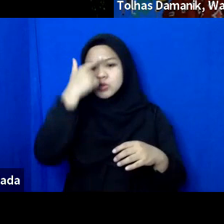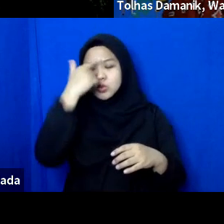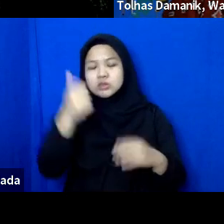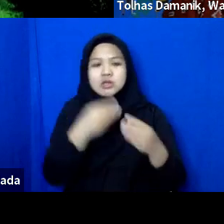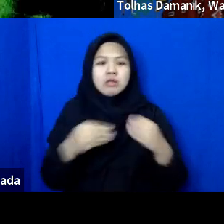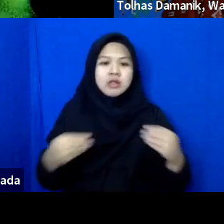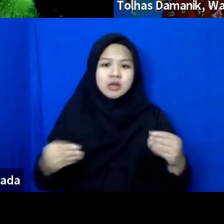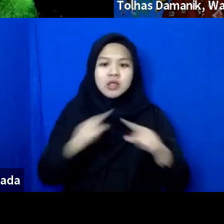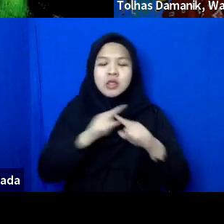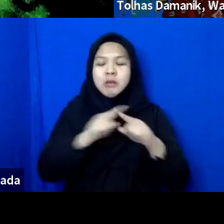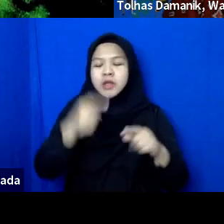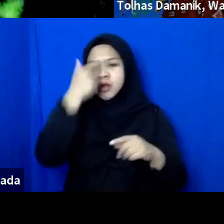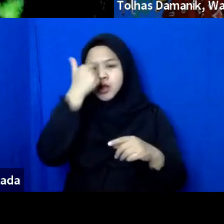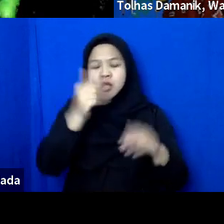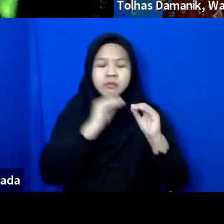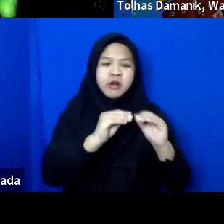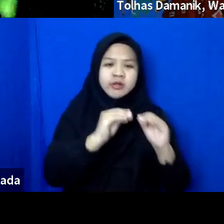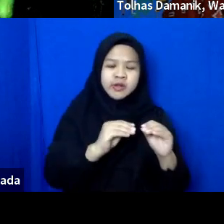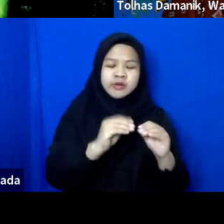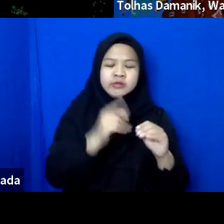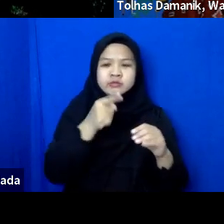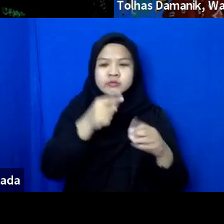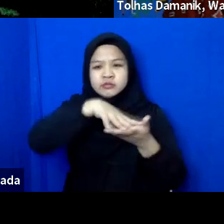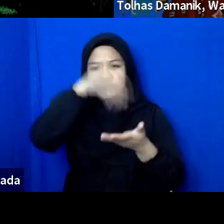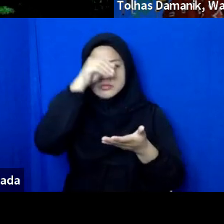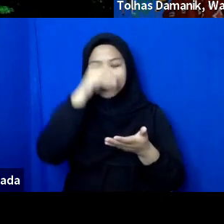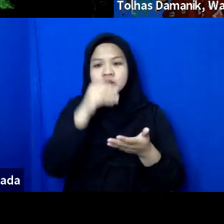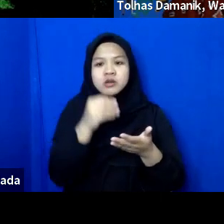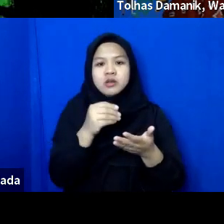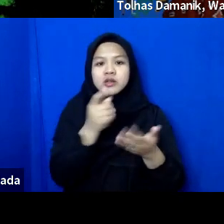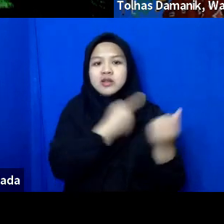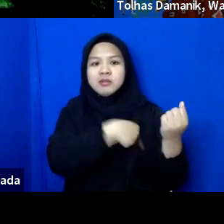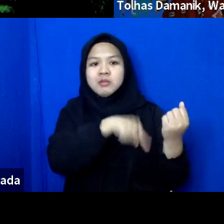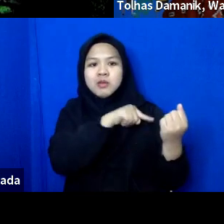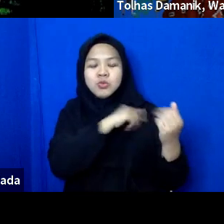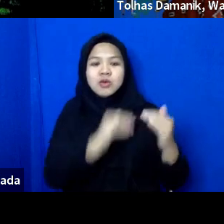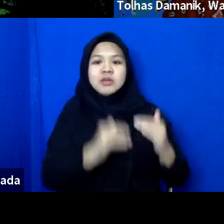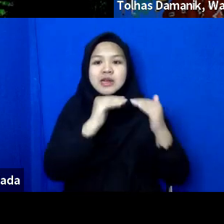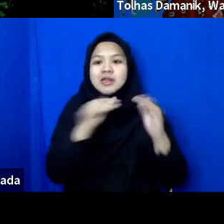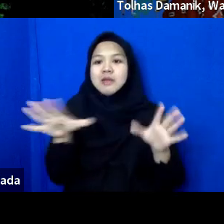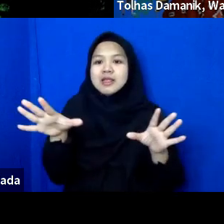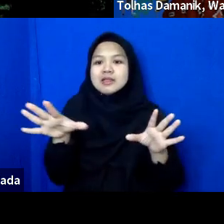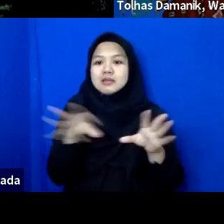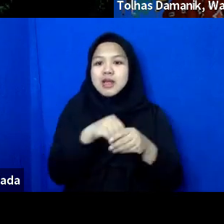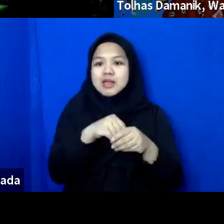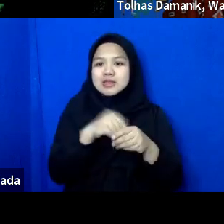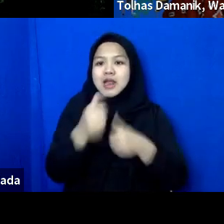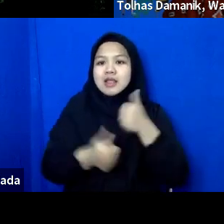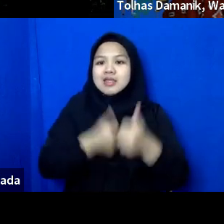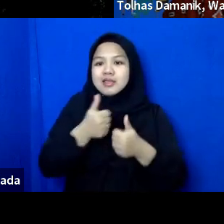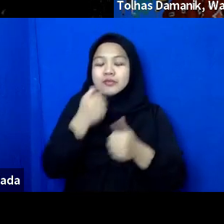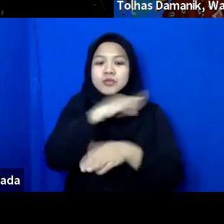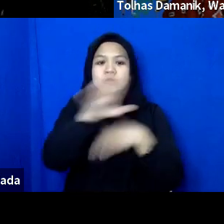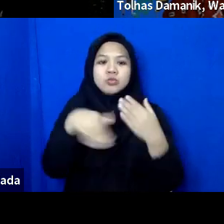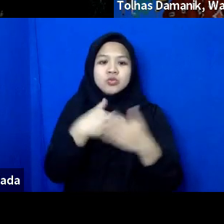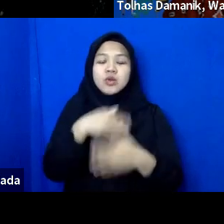materi tapi kalian mengajar berpusat pada kemampuan meningkatkan partisipasi aktif seluruh